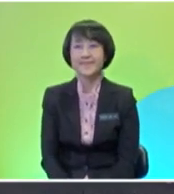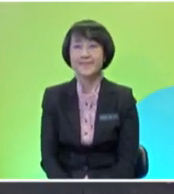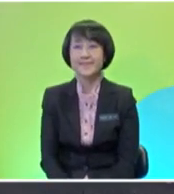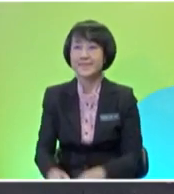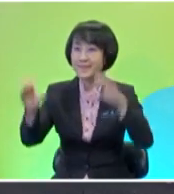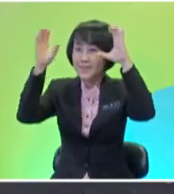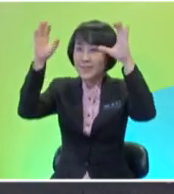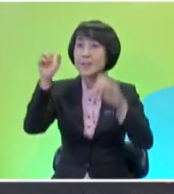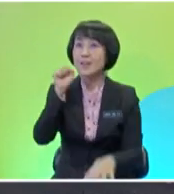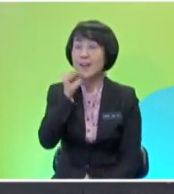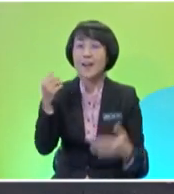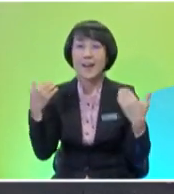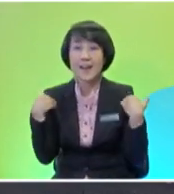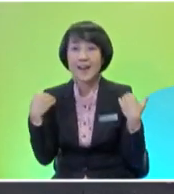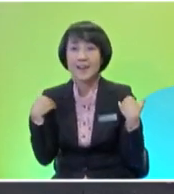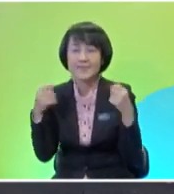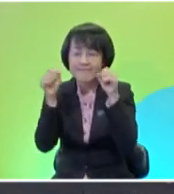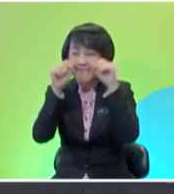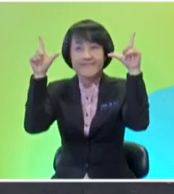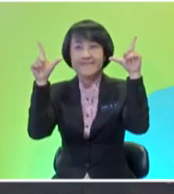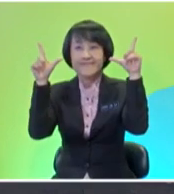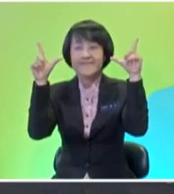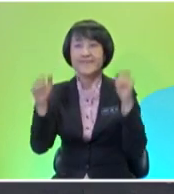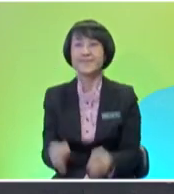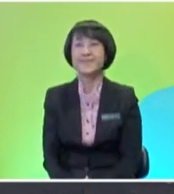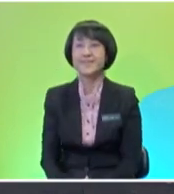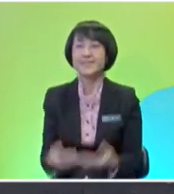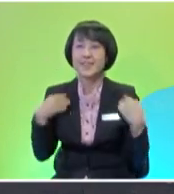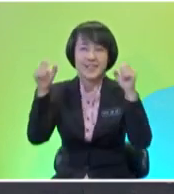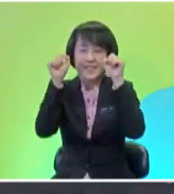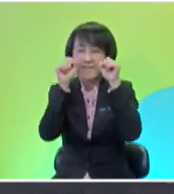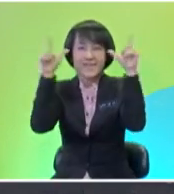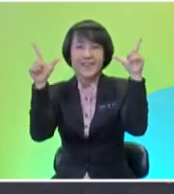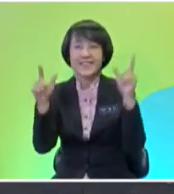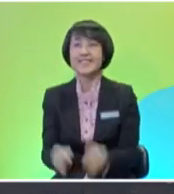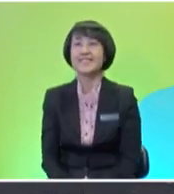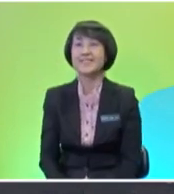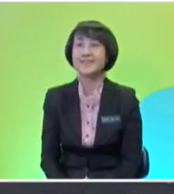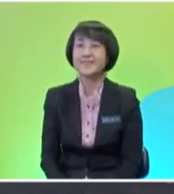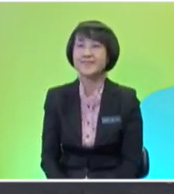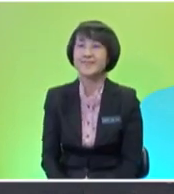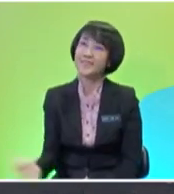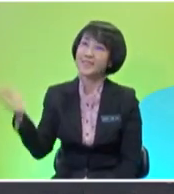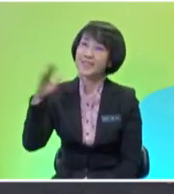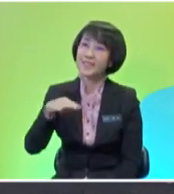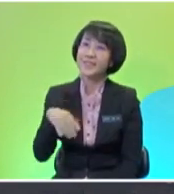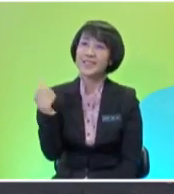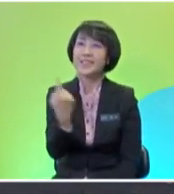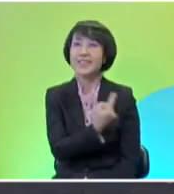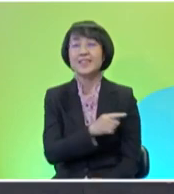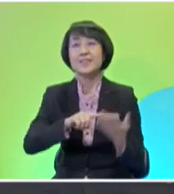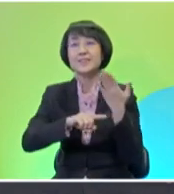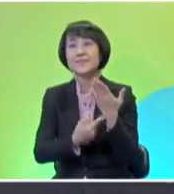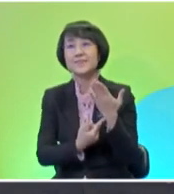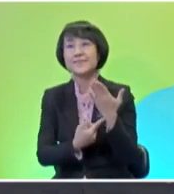Suhailah pasti ada kejutan. Kita nak kejutkan penonton dengan satu persembahan khas. Jadi jom kita mulakan. Kita tengok